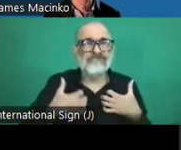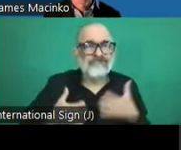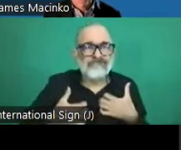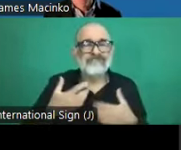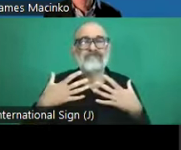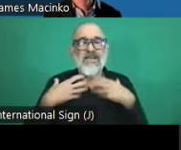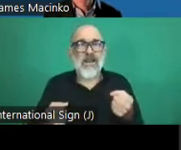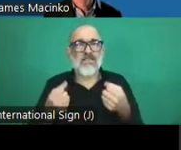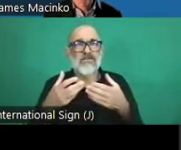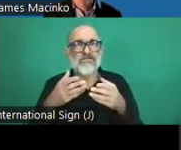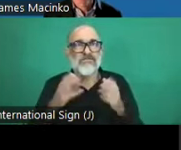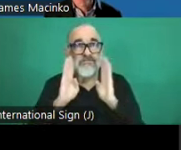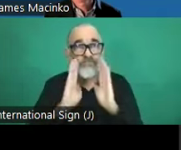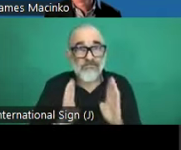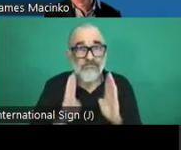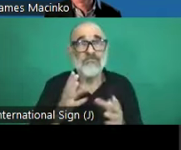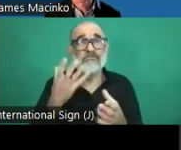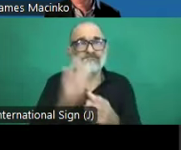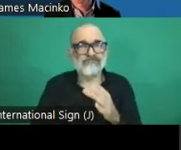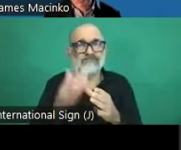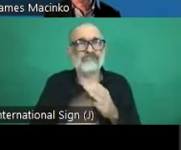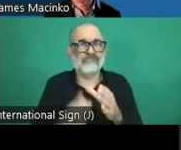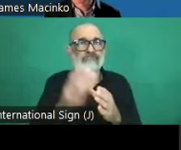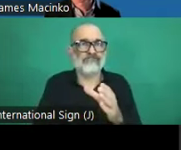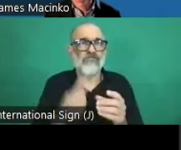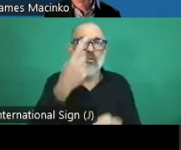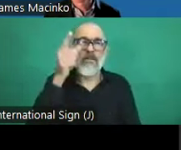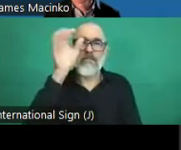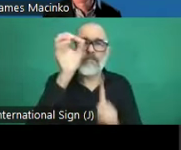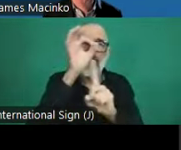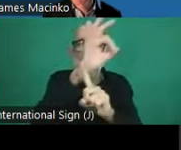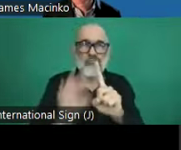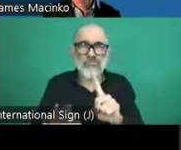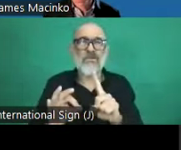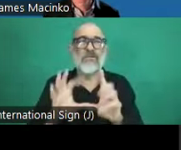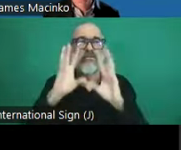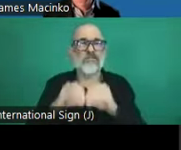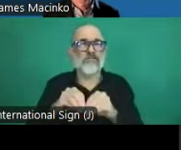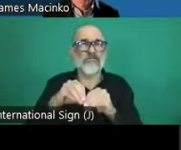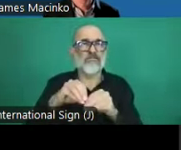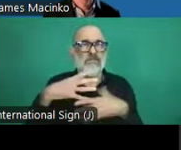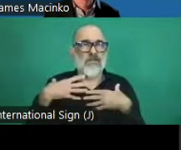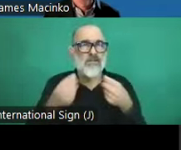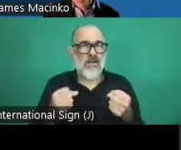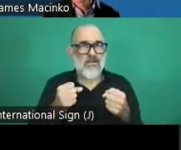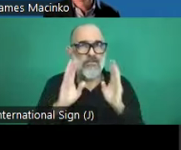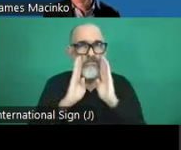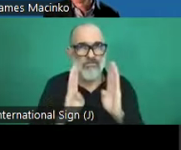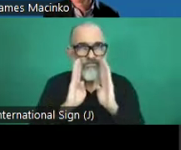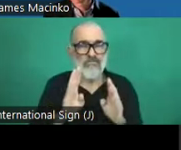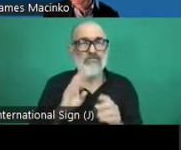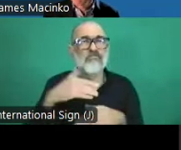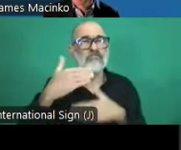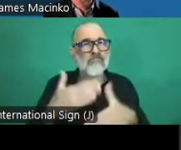des objectifs qu'il faut nous concentrer. Et nos systèmes d'information doivent définitivement améliorer. Nous